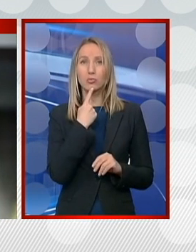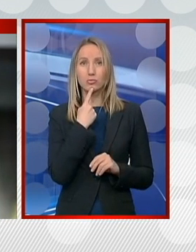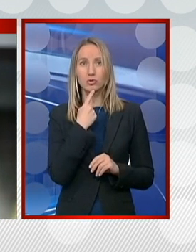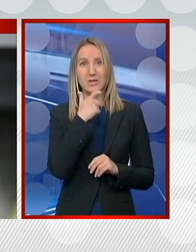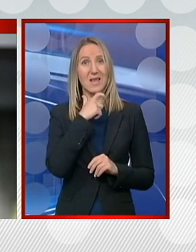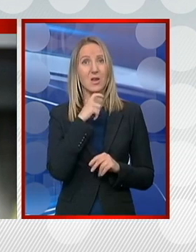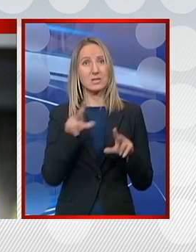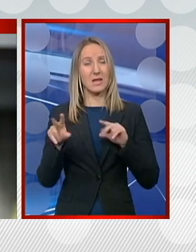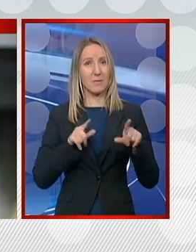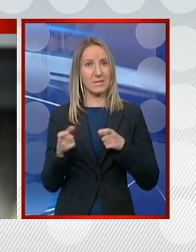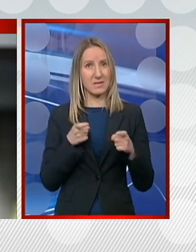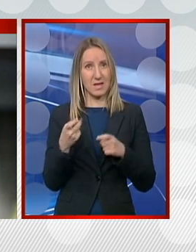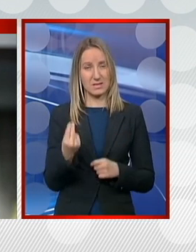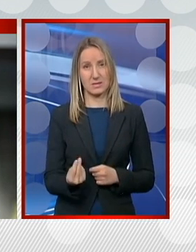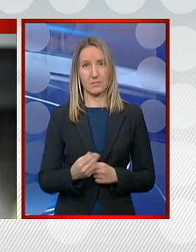seniorske reprezentacije Srbije.